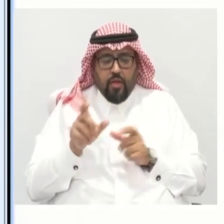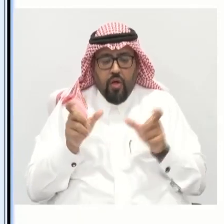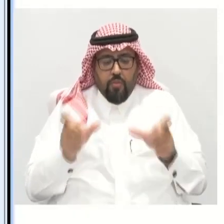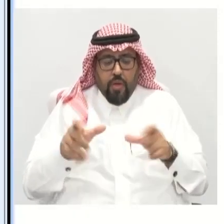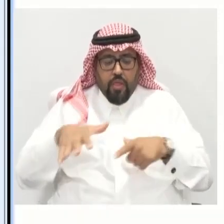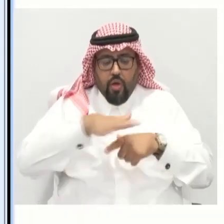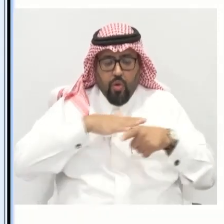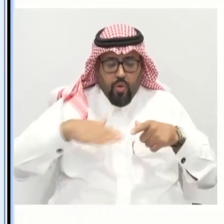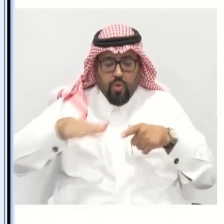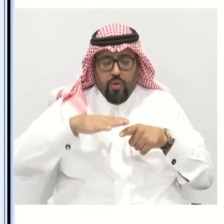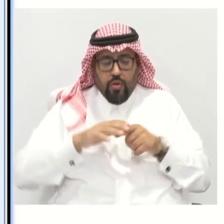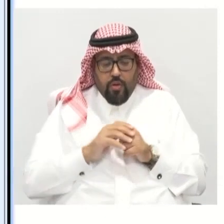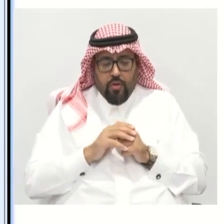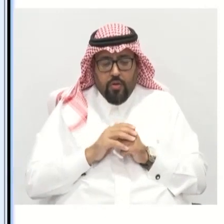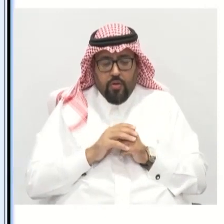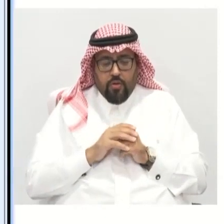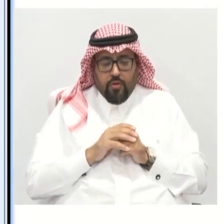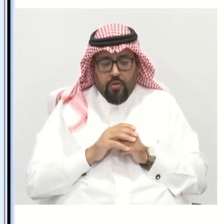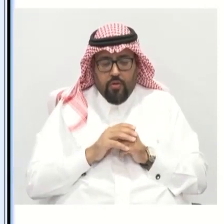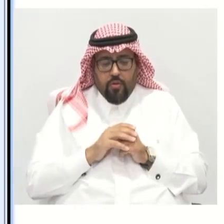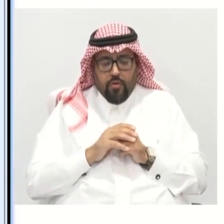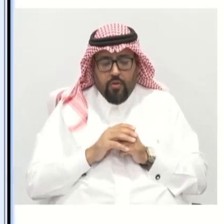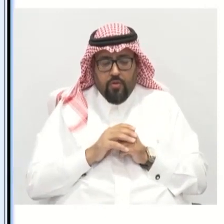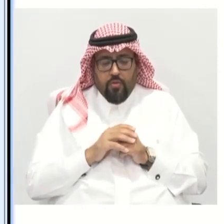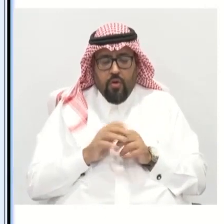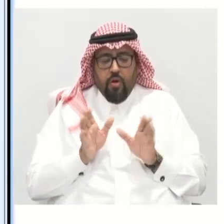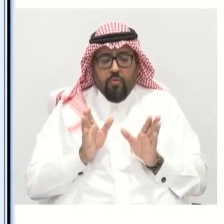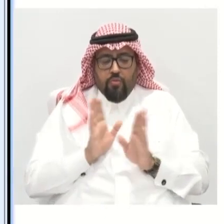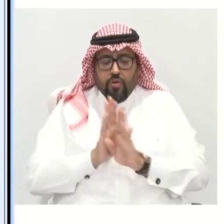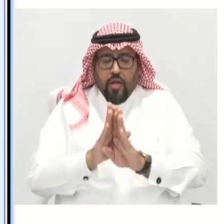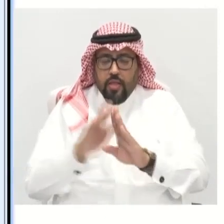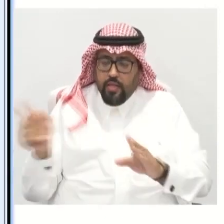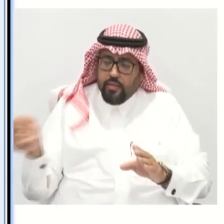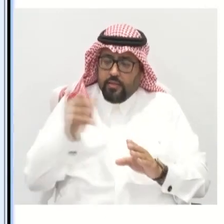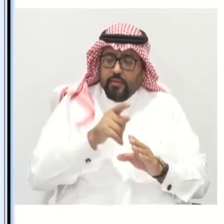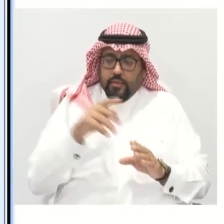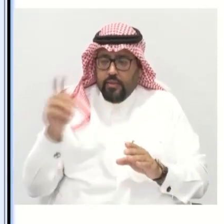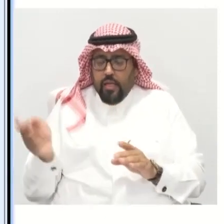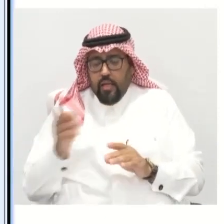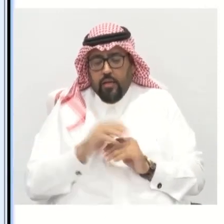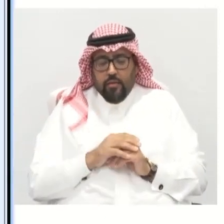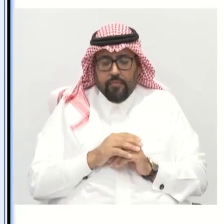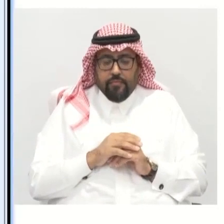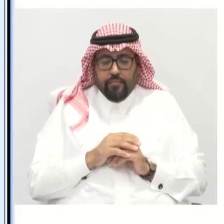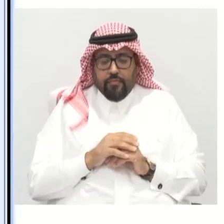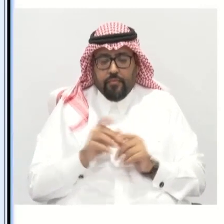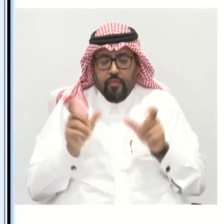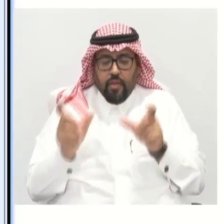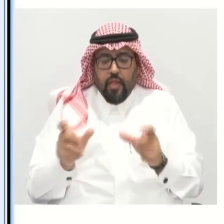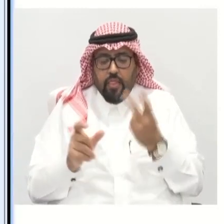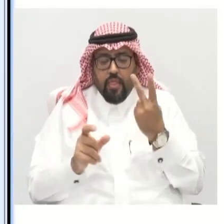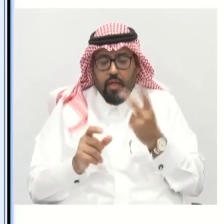الحدود ت تولى حمايه حدود الوطن ومساعده العابرين ناتي الى الجهاز